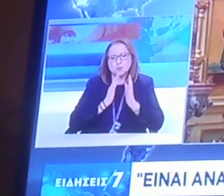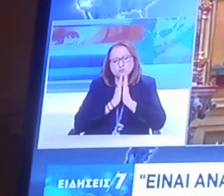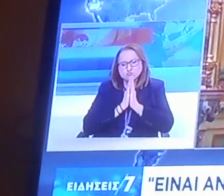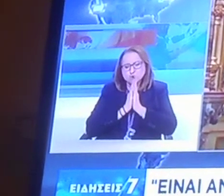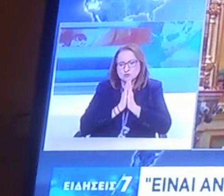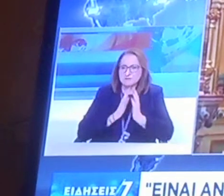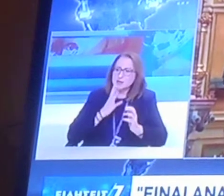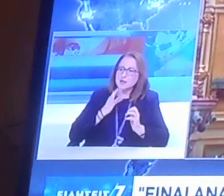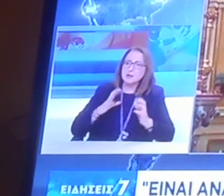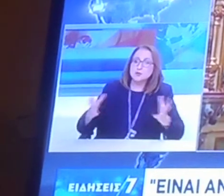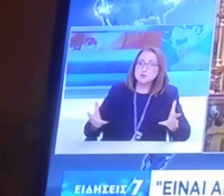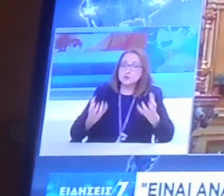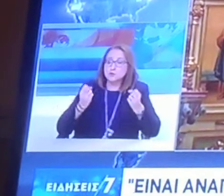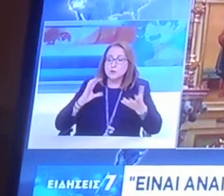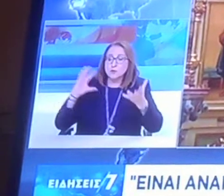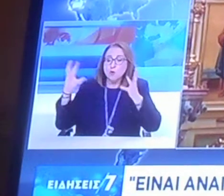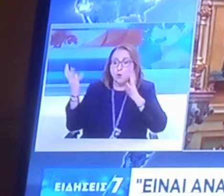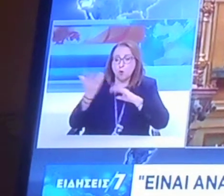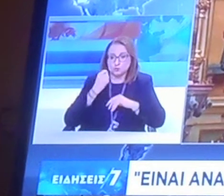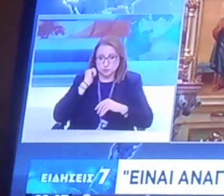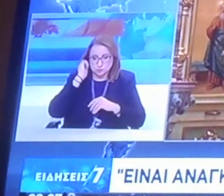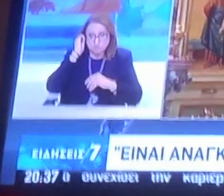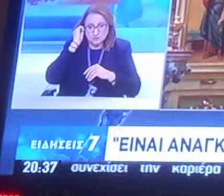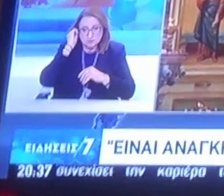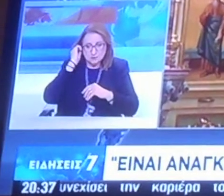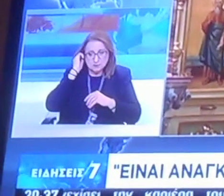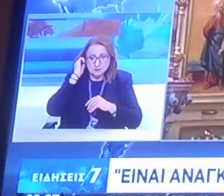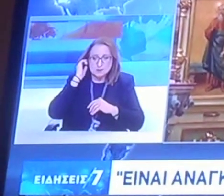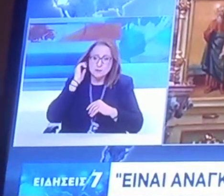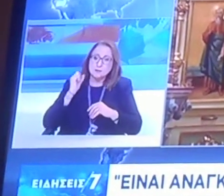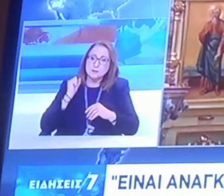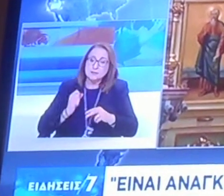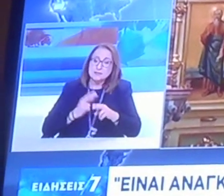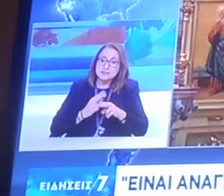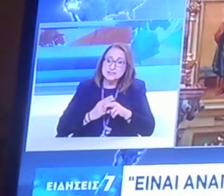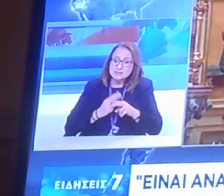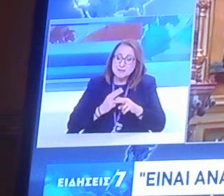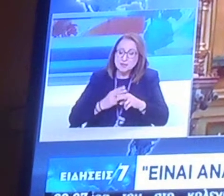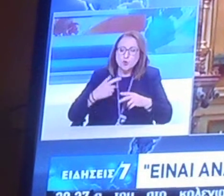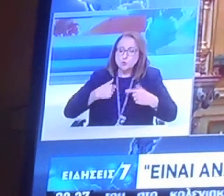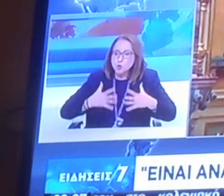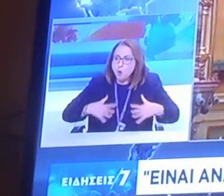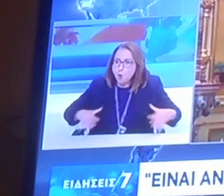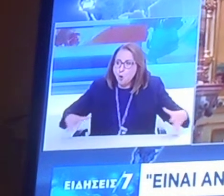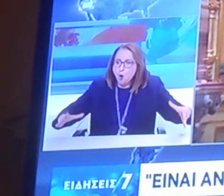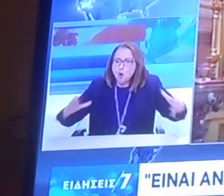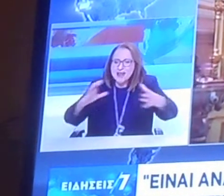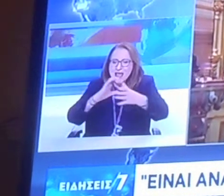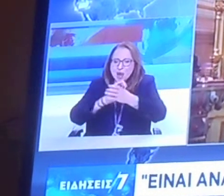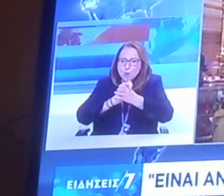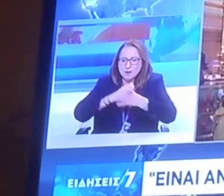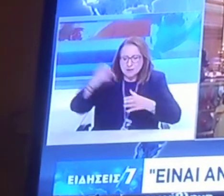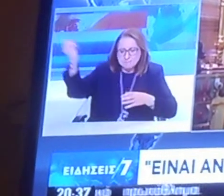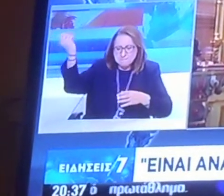την ανθρωπότητα, στηριζόμενη στη δύναμη της πνευματικής μας ενότητας. Θα